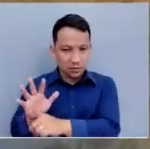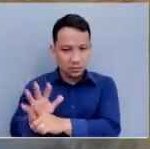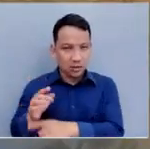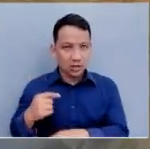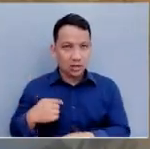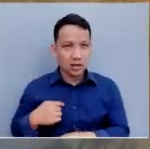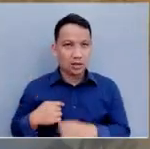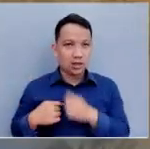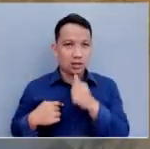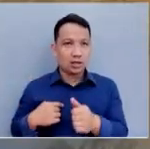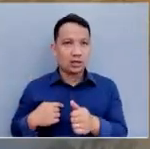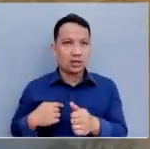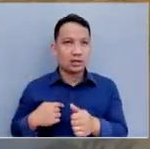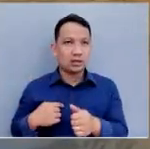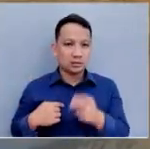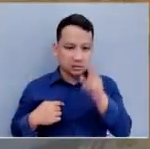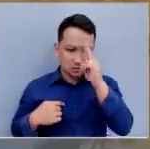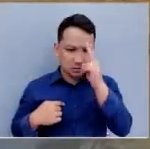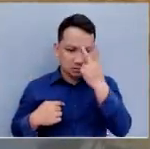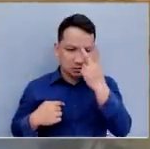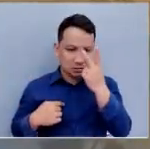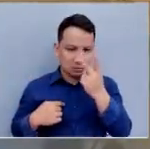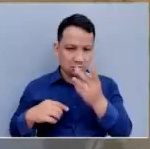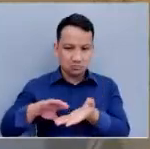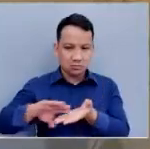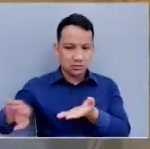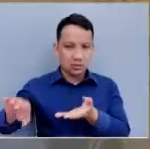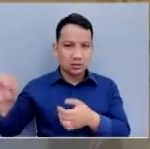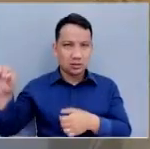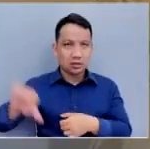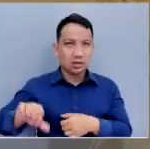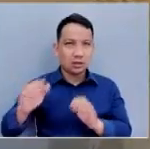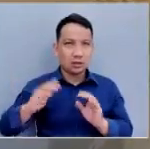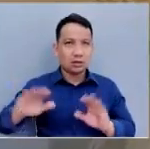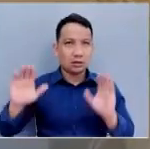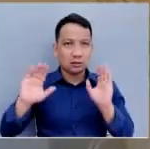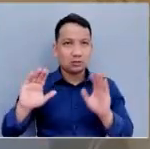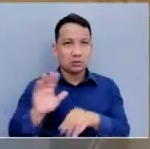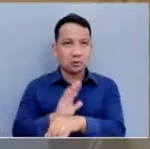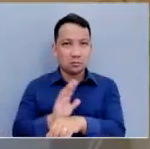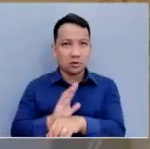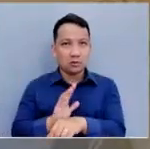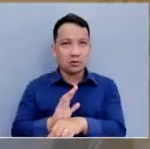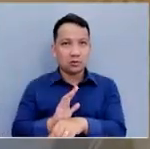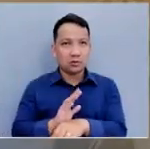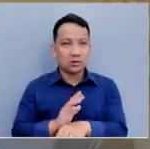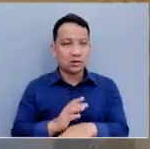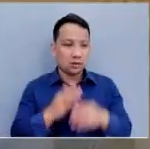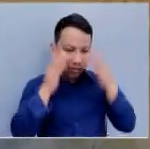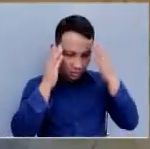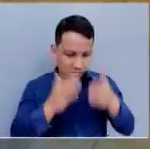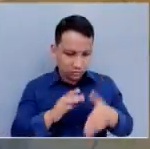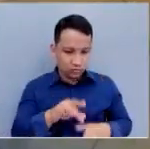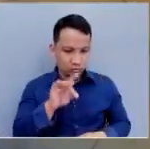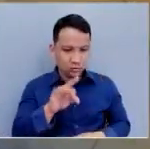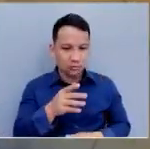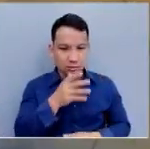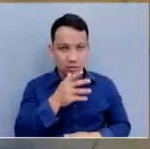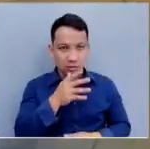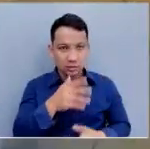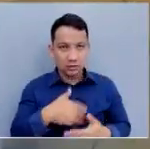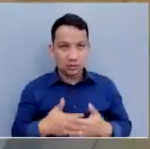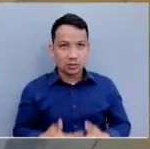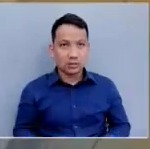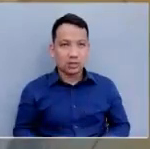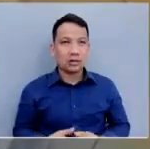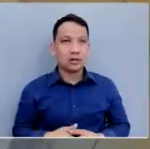Pero hindi ako ng dalawang isip. Ikaw at ikaw. At ikaw pa rin ang pipiliin ko. And do